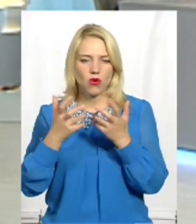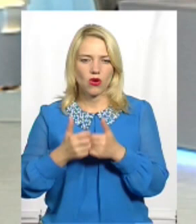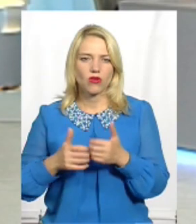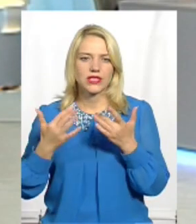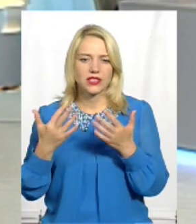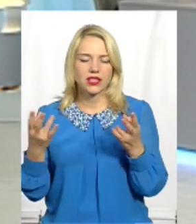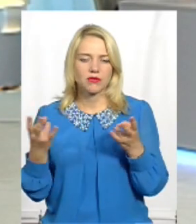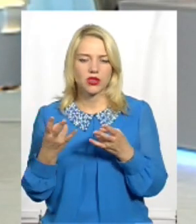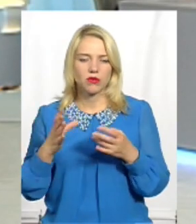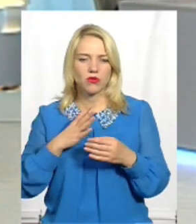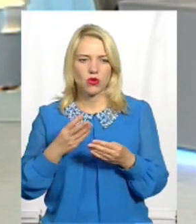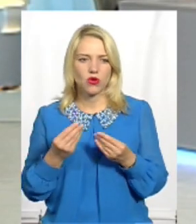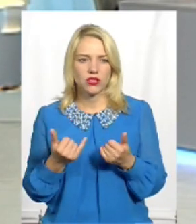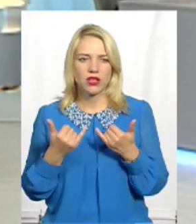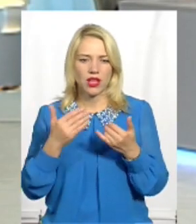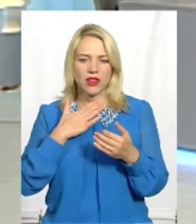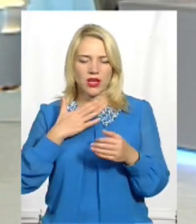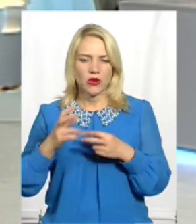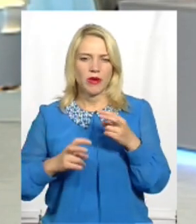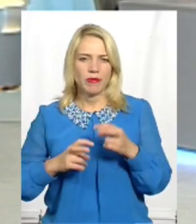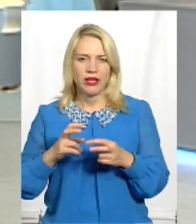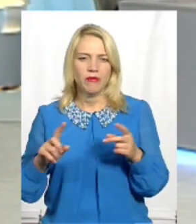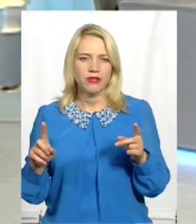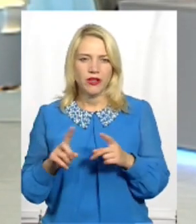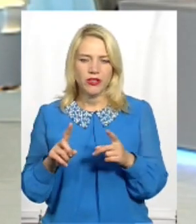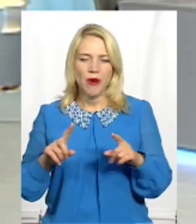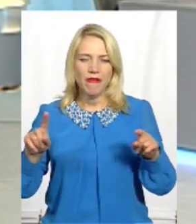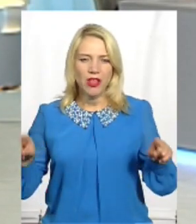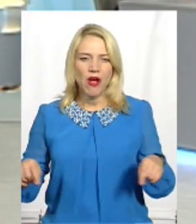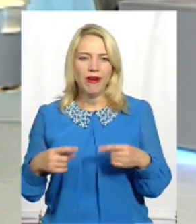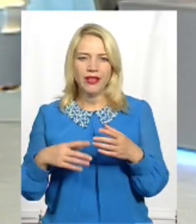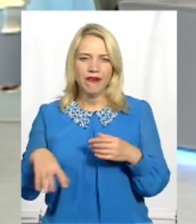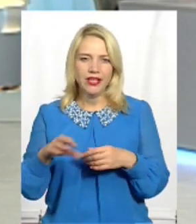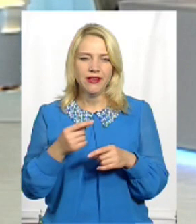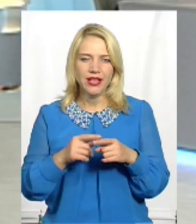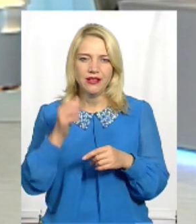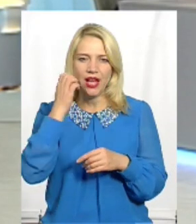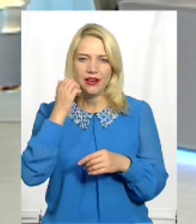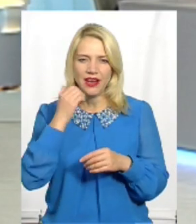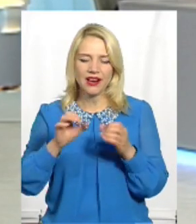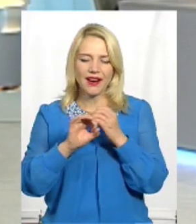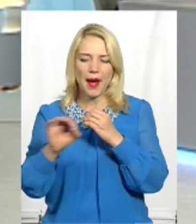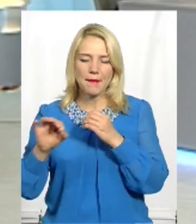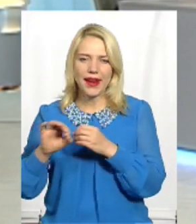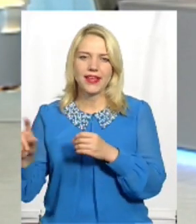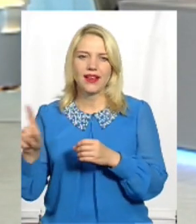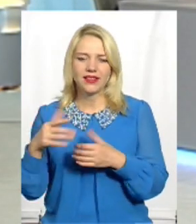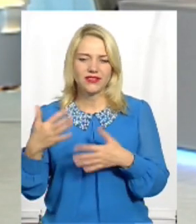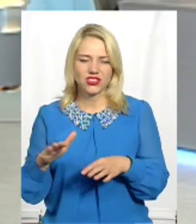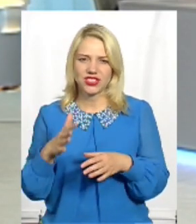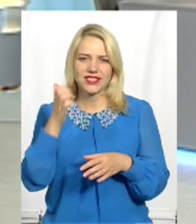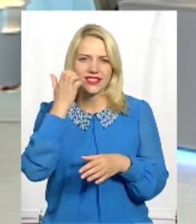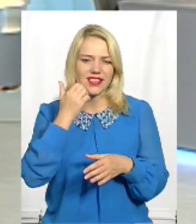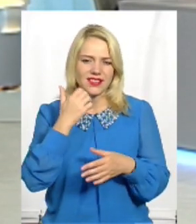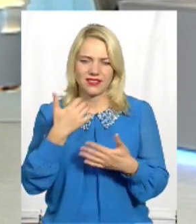потрібно грошей нашому комунальному підприємству на те, щоб відновити оці всі старі кабелі, які вже давно віджили своє, які